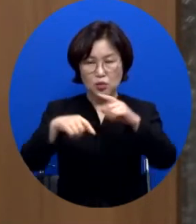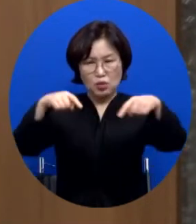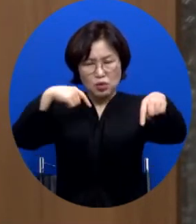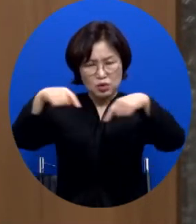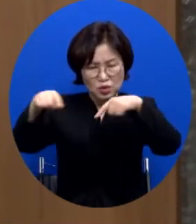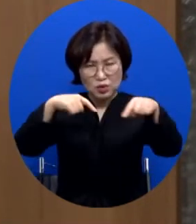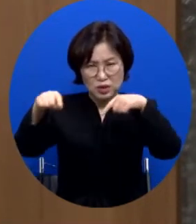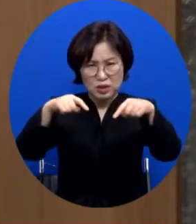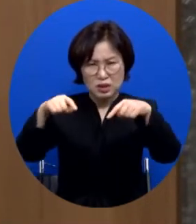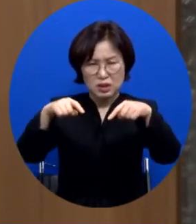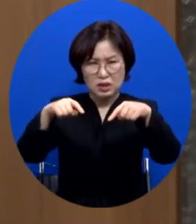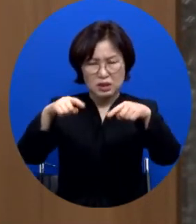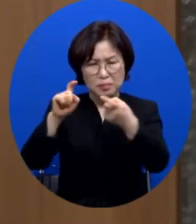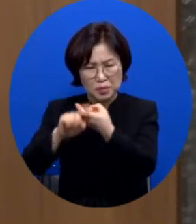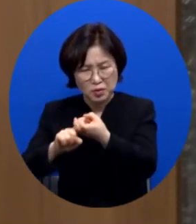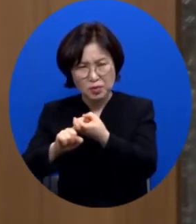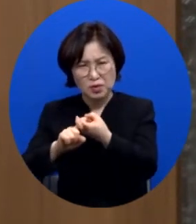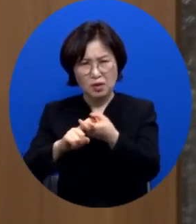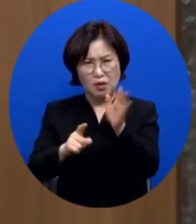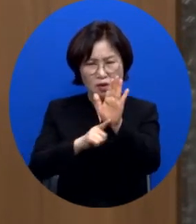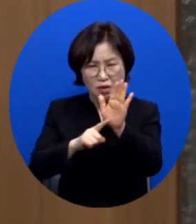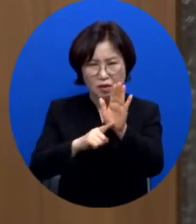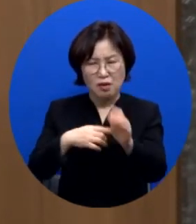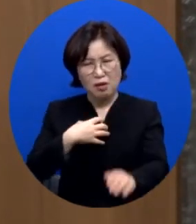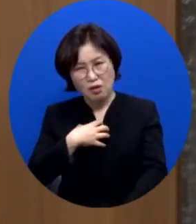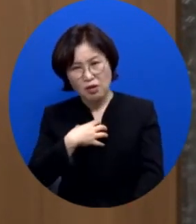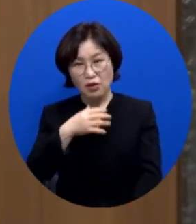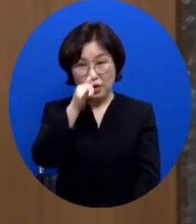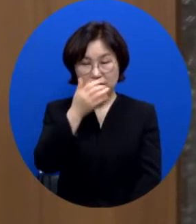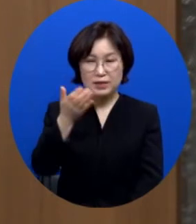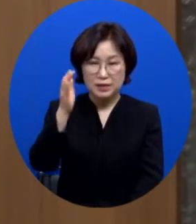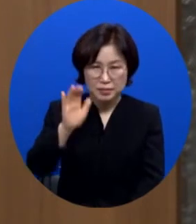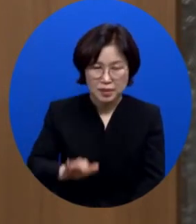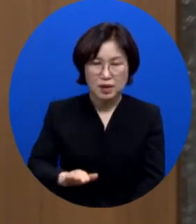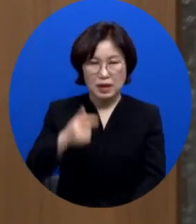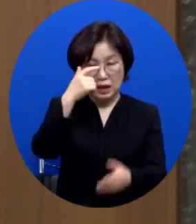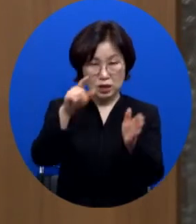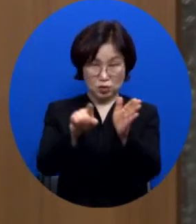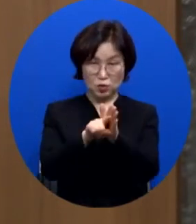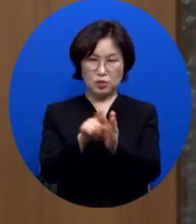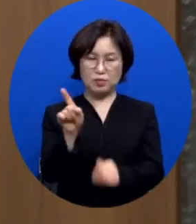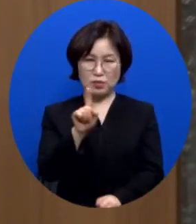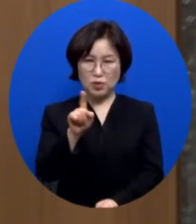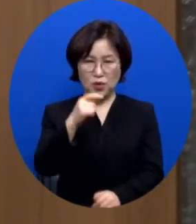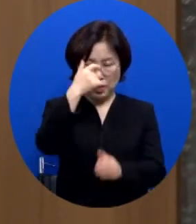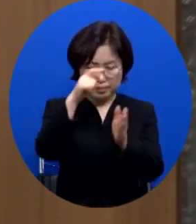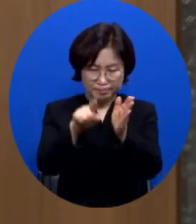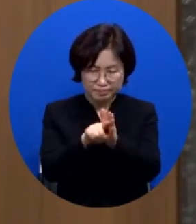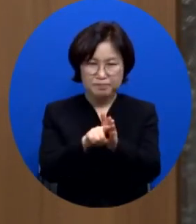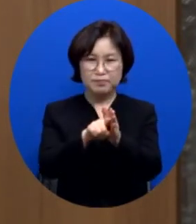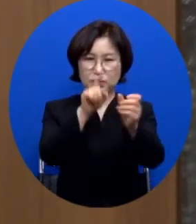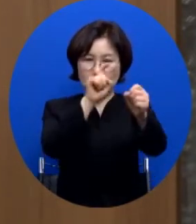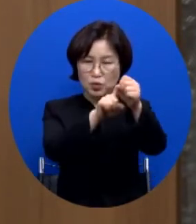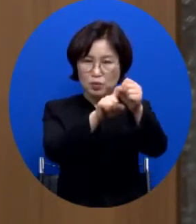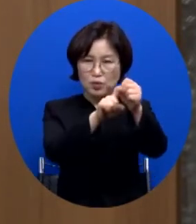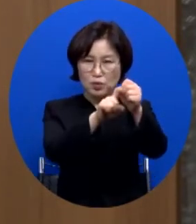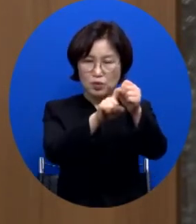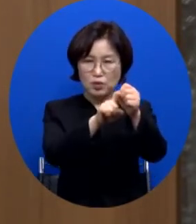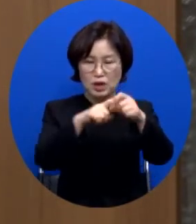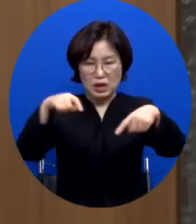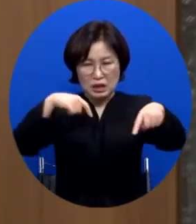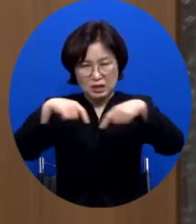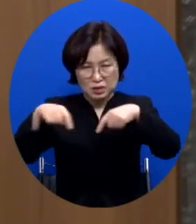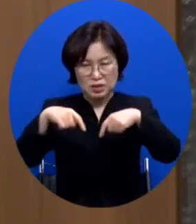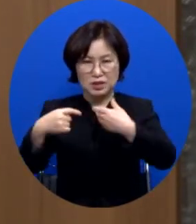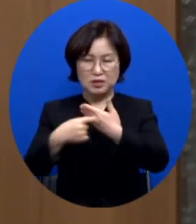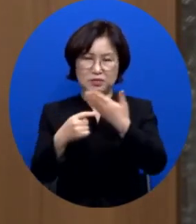많이 이제 염려를 했습니다. 그런데 기독교라는 것이 언제나 기도 위주지 정치적인 영향을